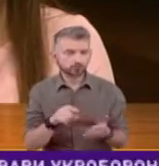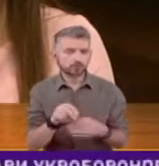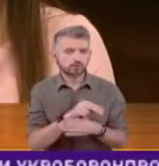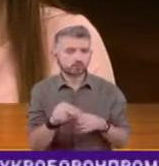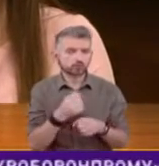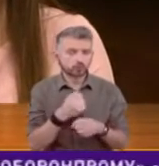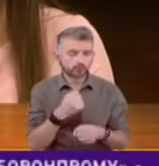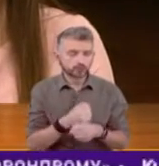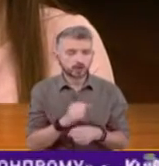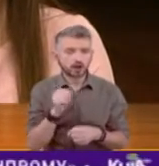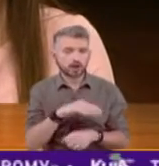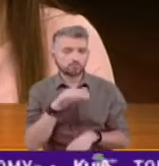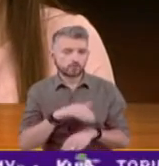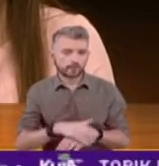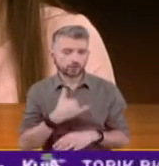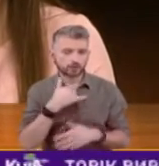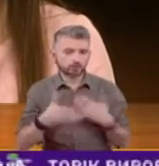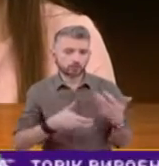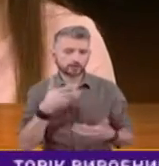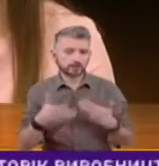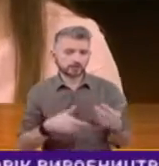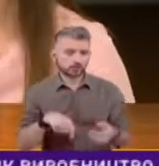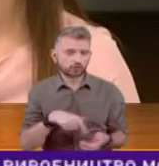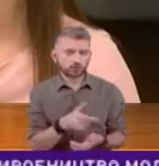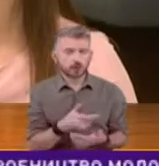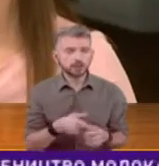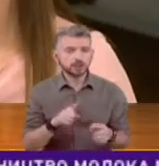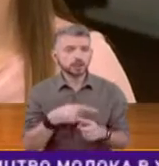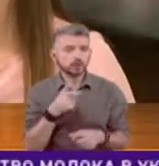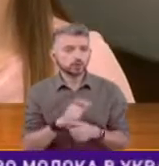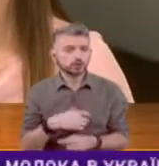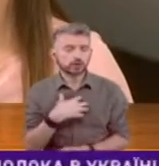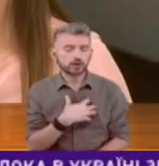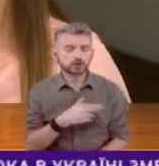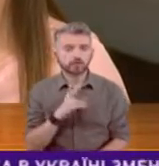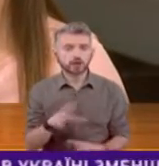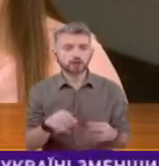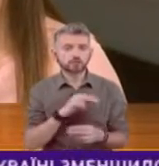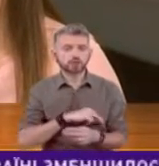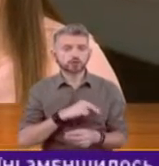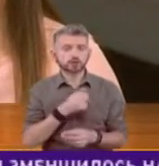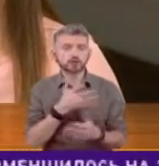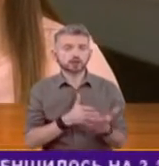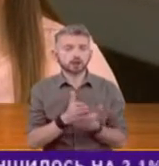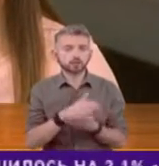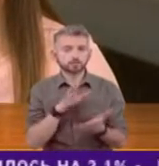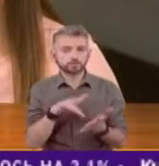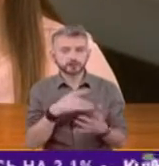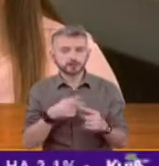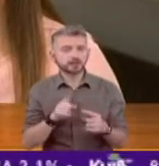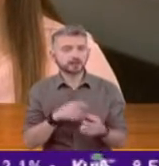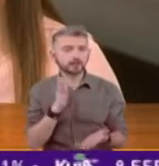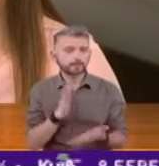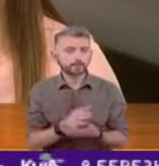як я розумію, а по факту у нас розрита, розірвана дорога. І це дуже важливо, як співпрацюють кілька служб в місті. І це якраз і